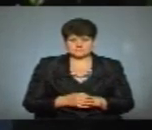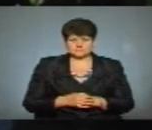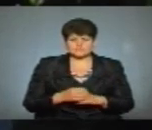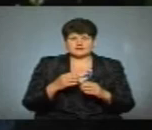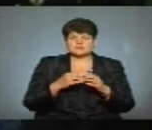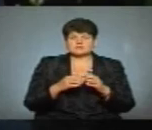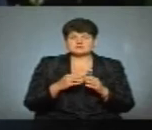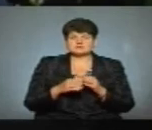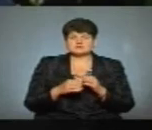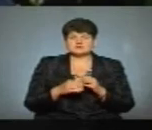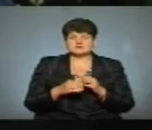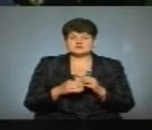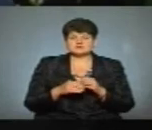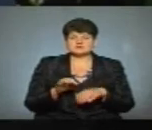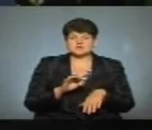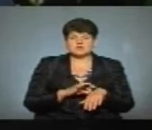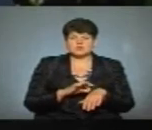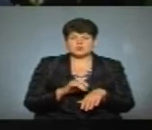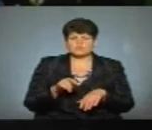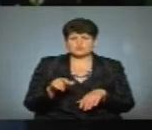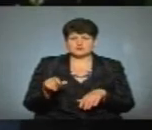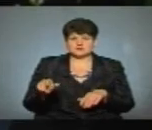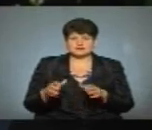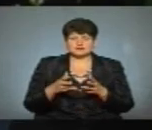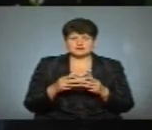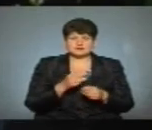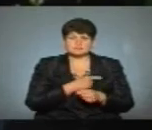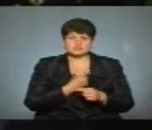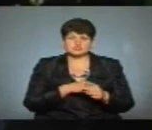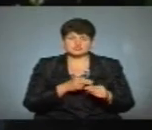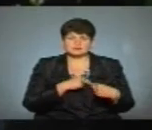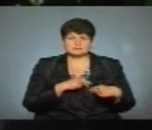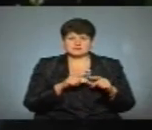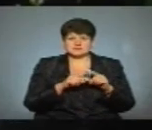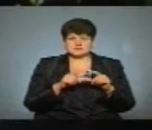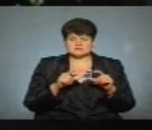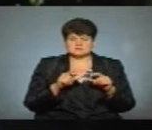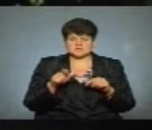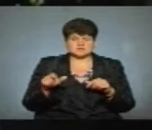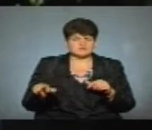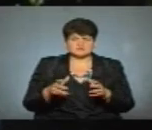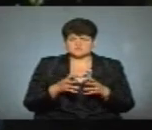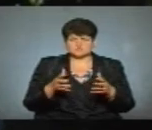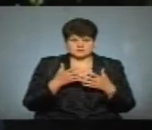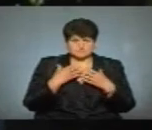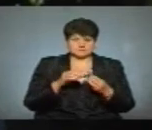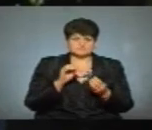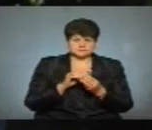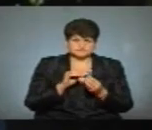Серед захворілих кількість медичних працівників не збільшилася, складає